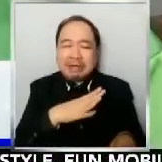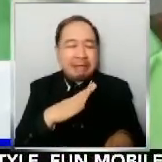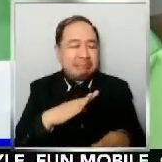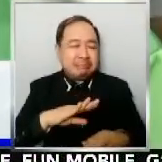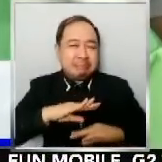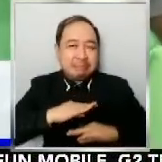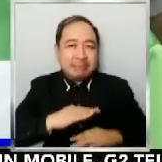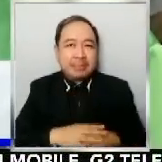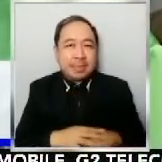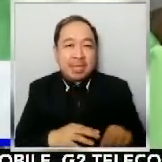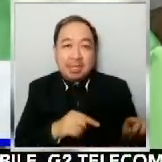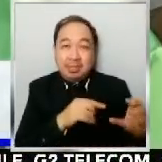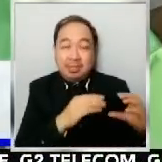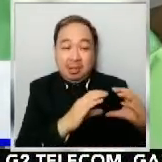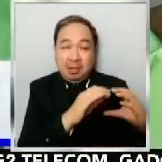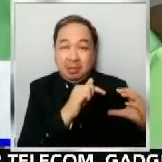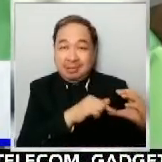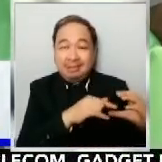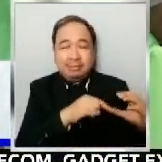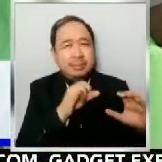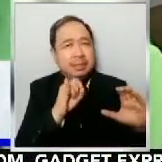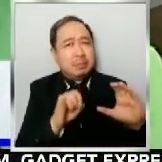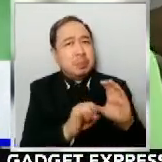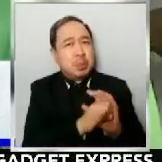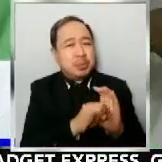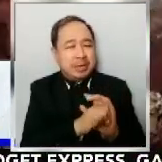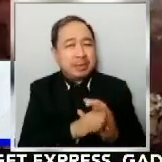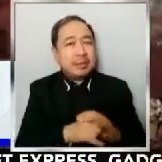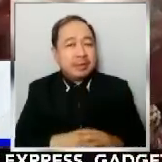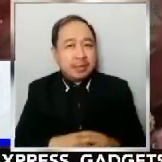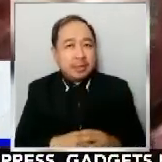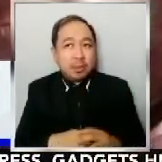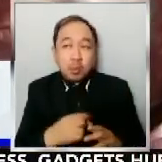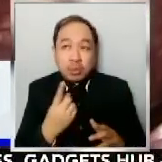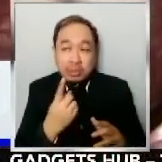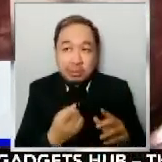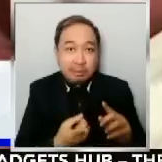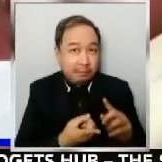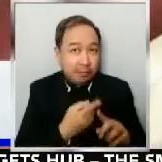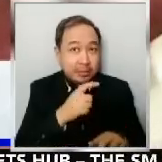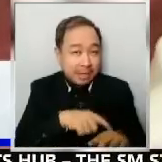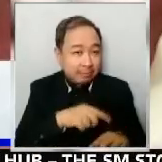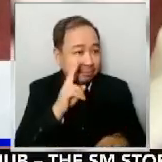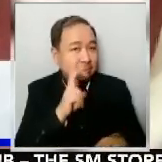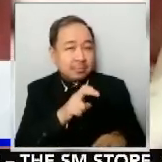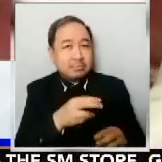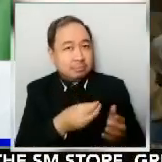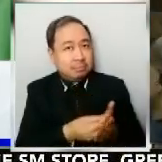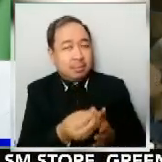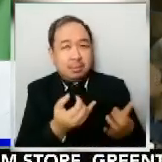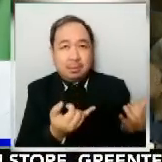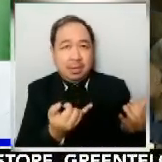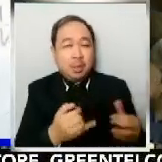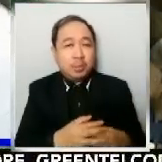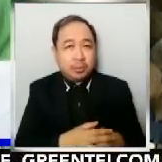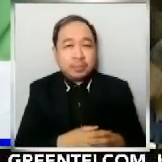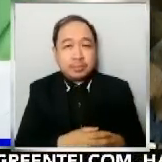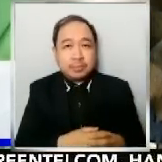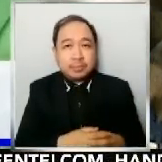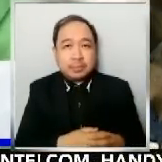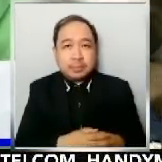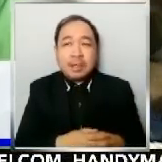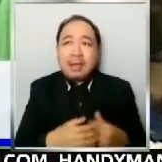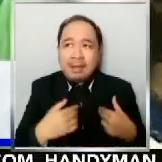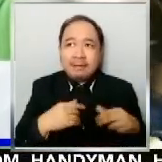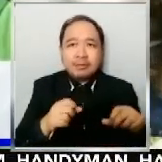eh. Kailan kayo naka? Ngayon lang, nakachamba. Gusto naman ang benta, may bumili? Meron naman ho.